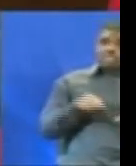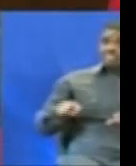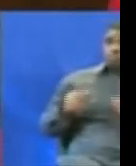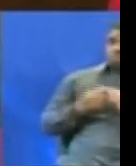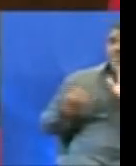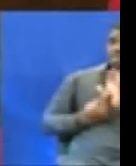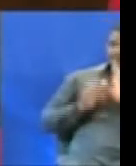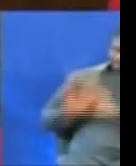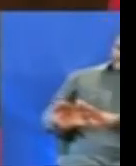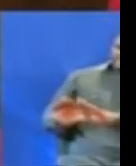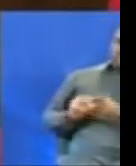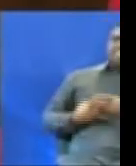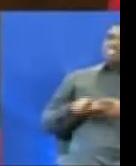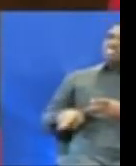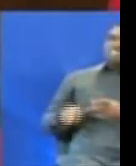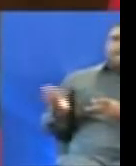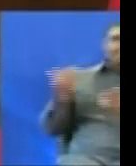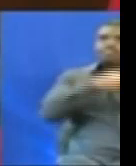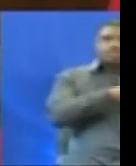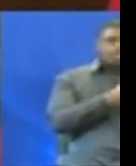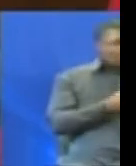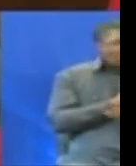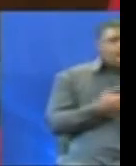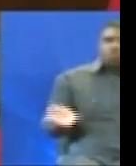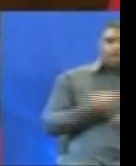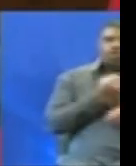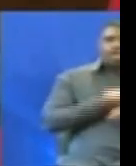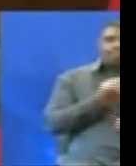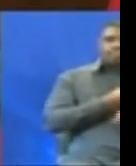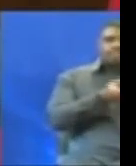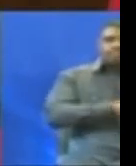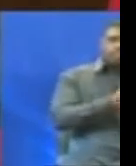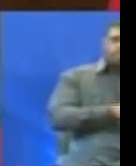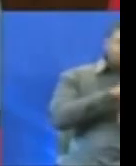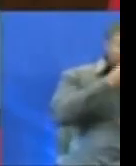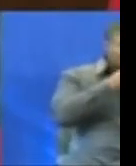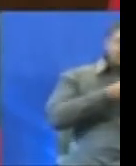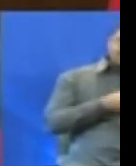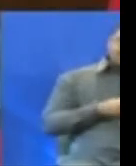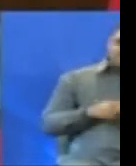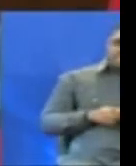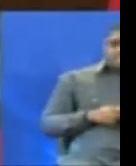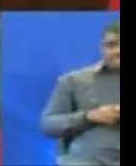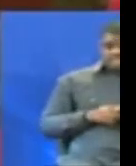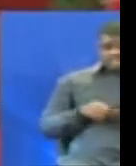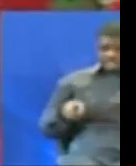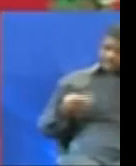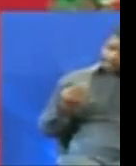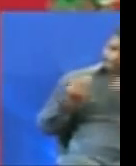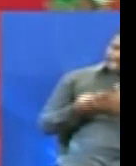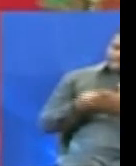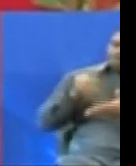tumekwenda kuziuza kwa bei hasara, kwa sababu hakuna mfanyabiashara ambaye yuko tayari kwenda kununua korosho kwa bei yenye